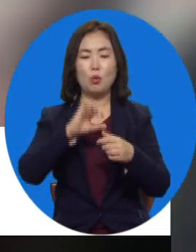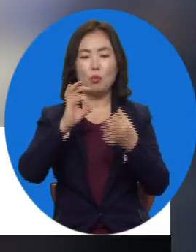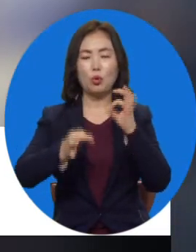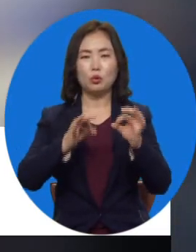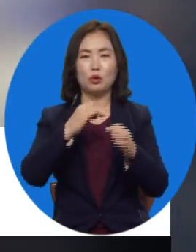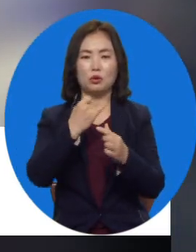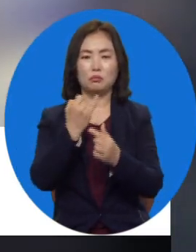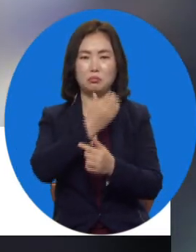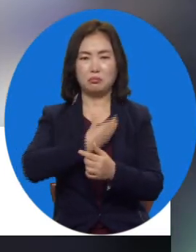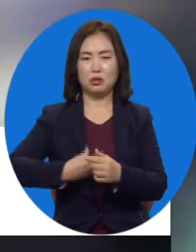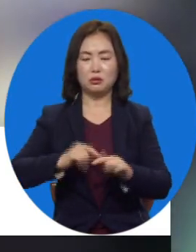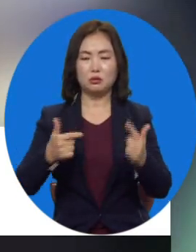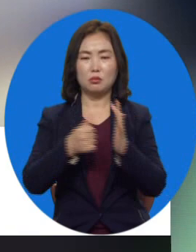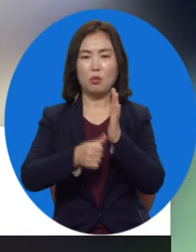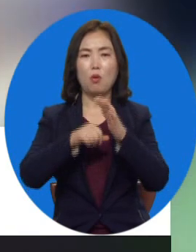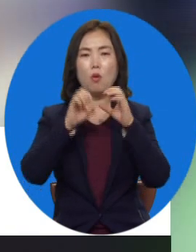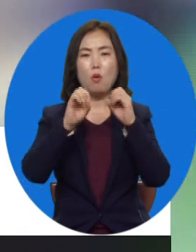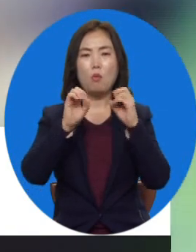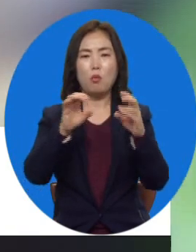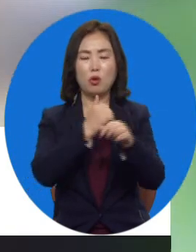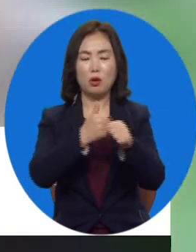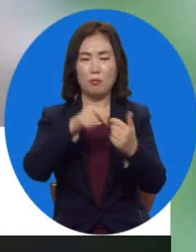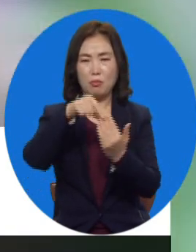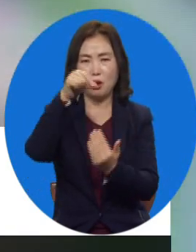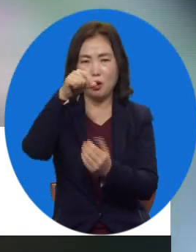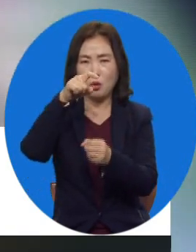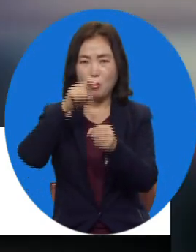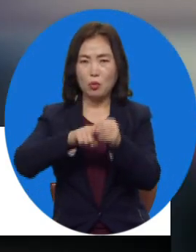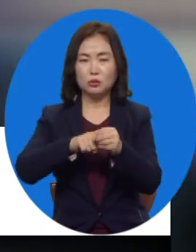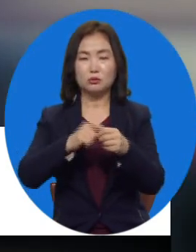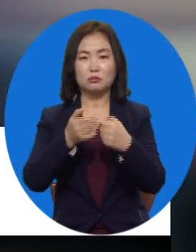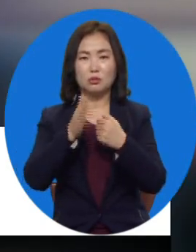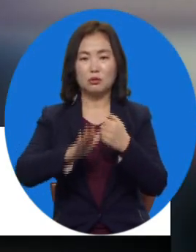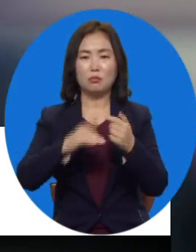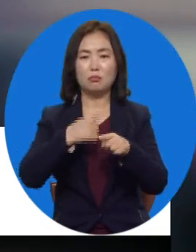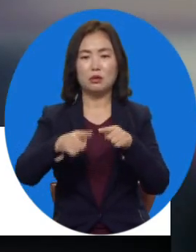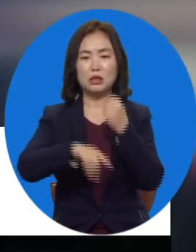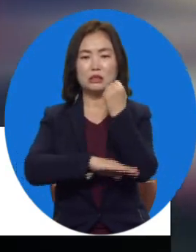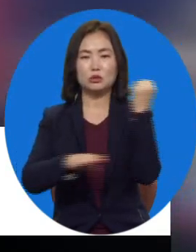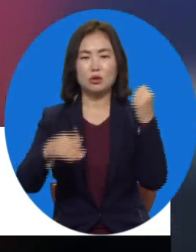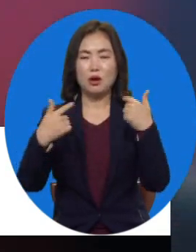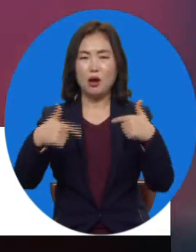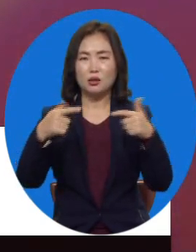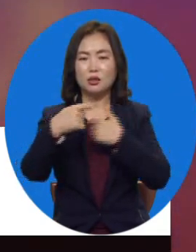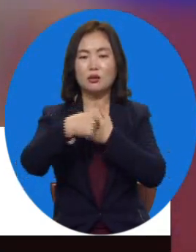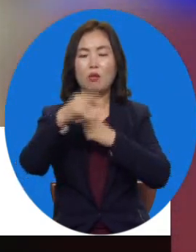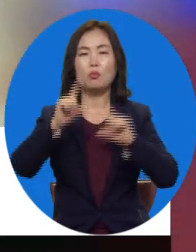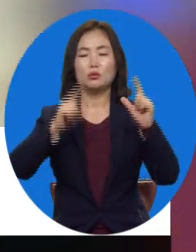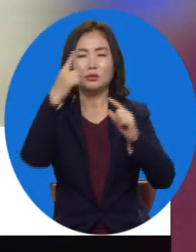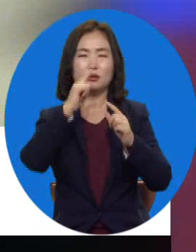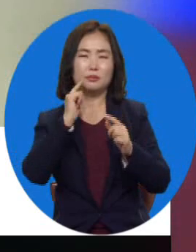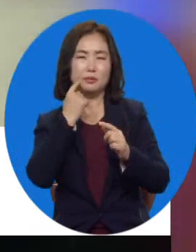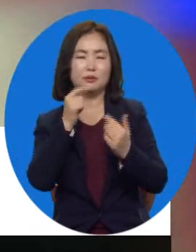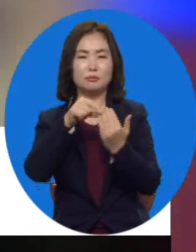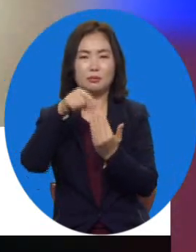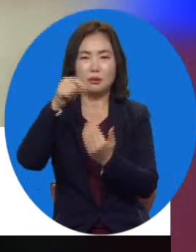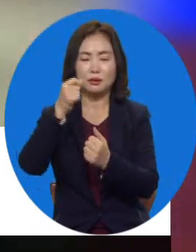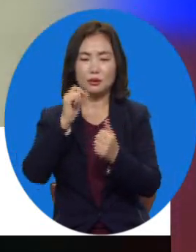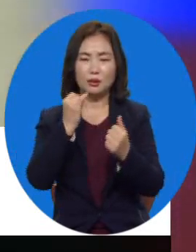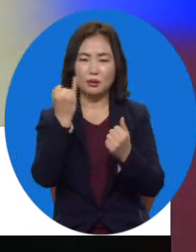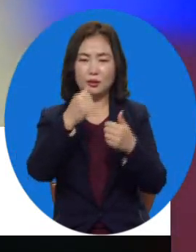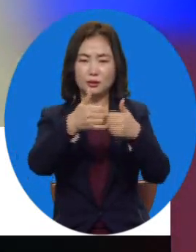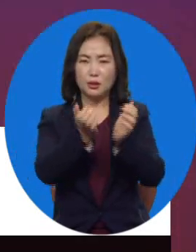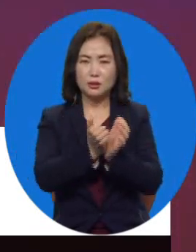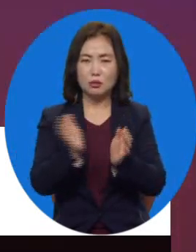아가씨 특산물 홍보 사저를 선발한다는 명복 이지만 평가 기준이 주로 외모에 집중되면서 여성